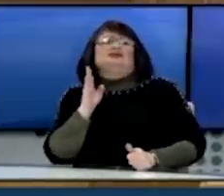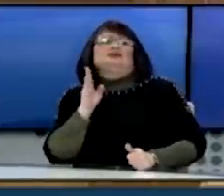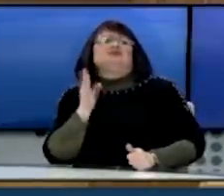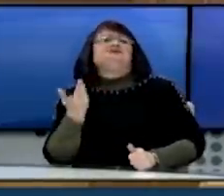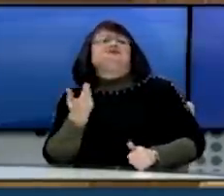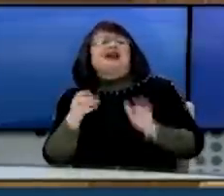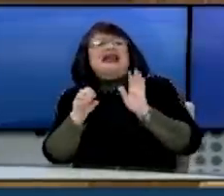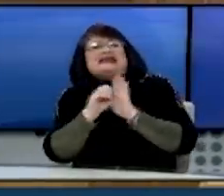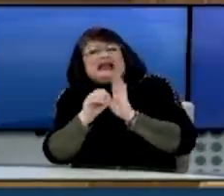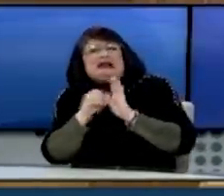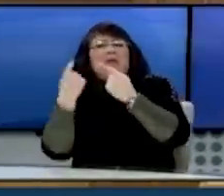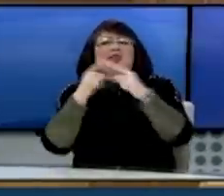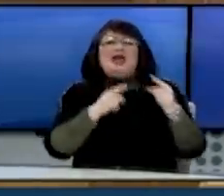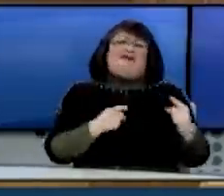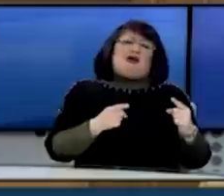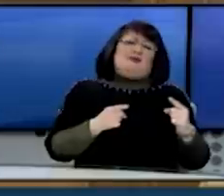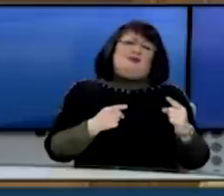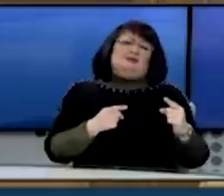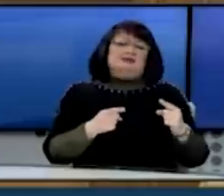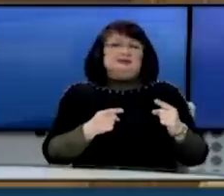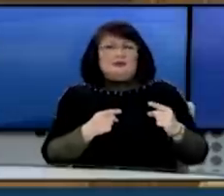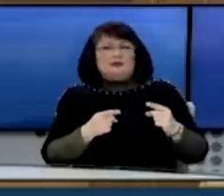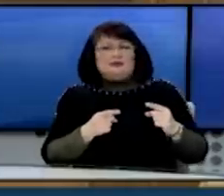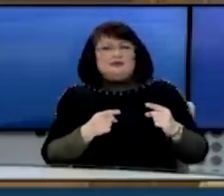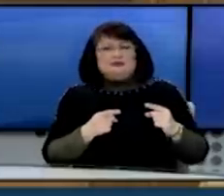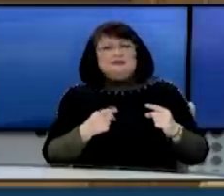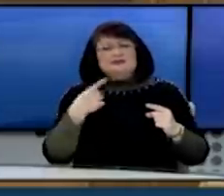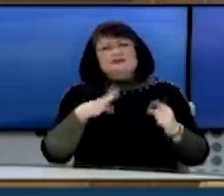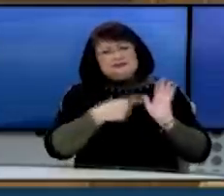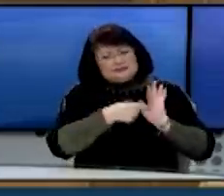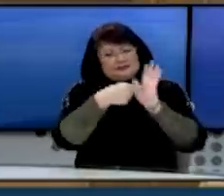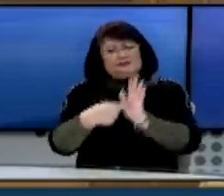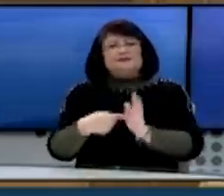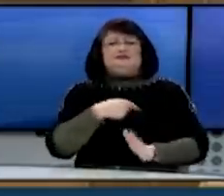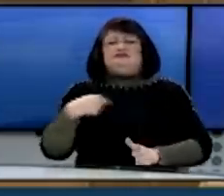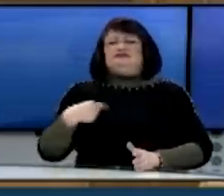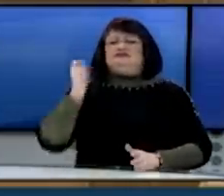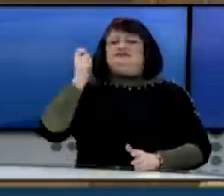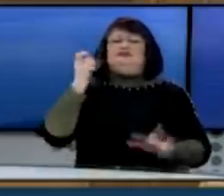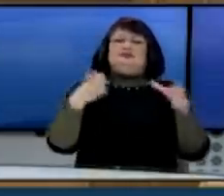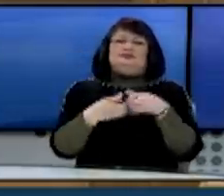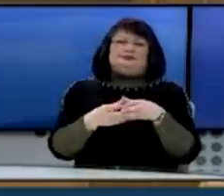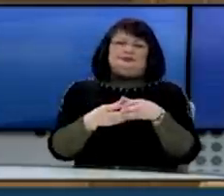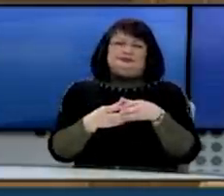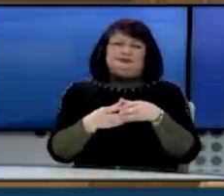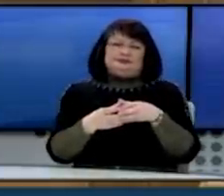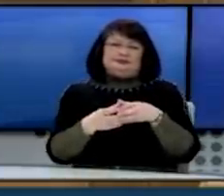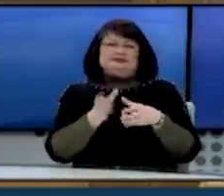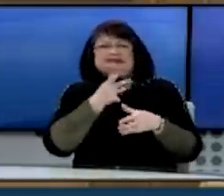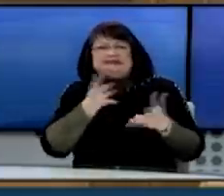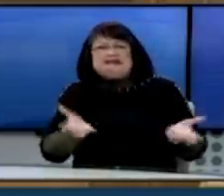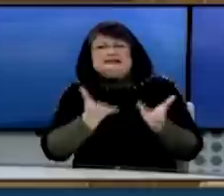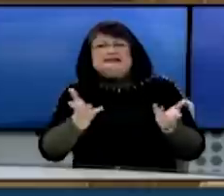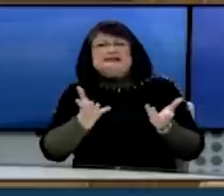άθροισμα σε διαδικασίες ανάδειξης αρχηγικών κομμάτων σε ένα κακέκτυπο του star